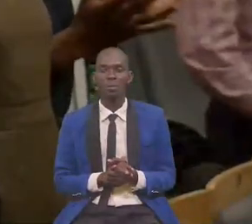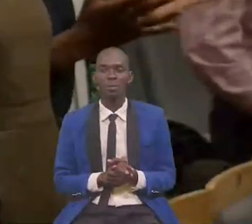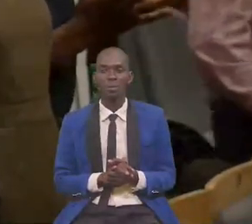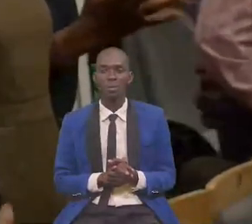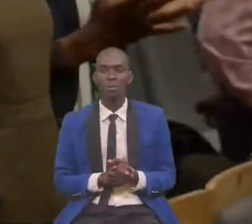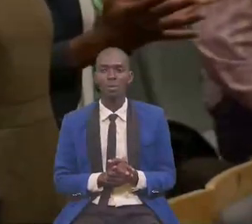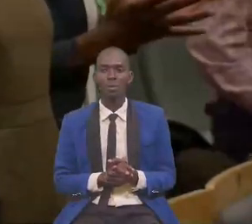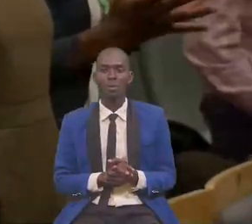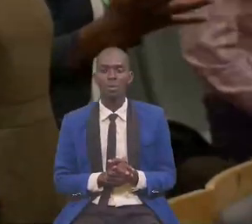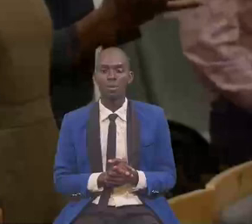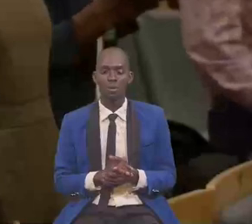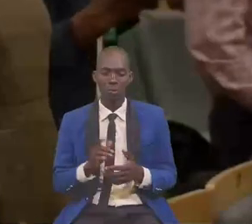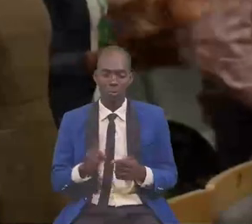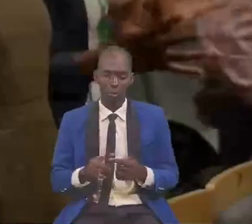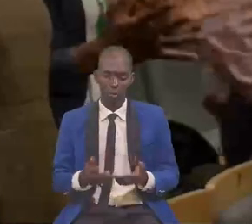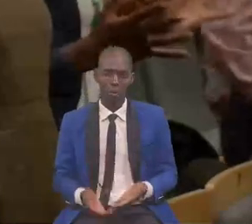Pour te lever,